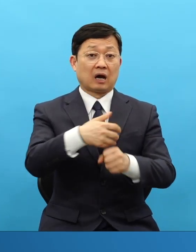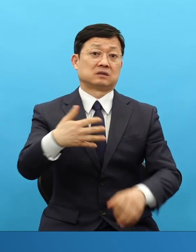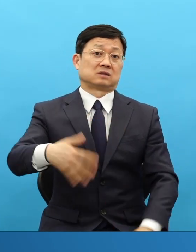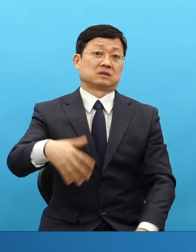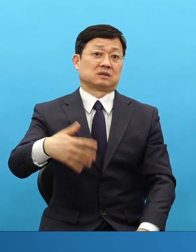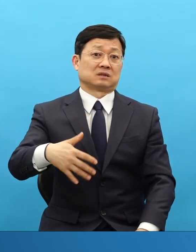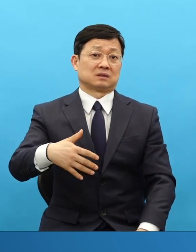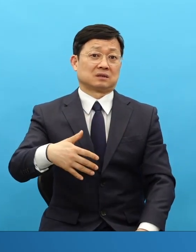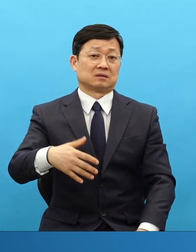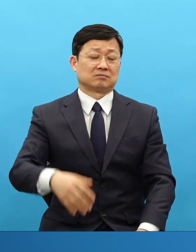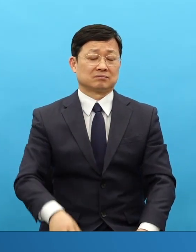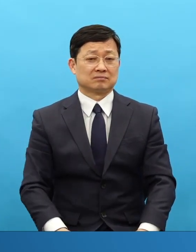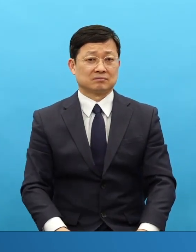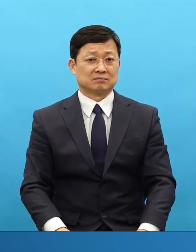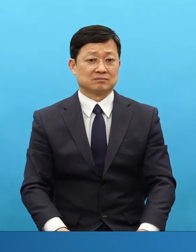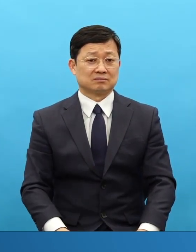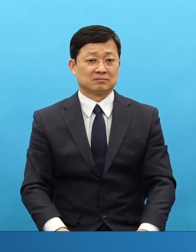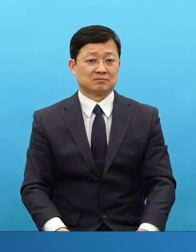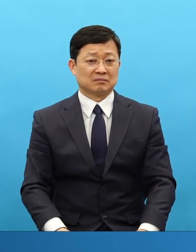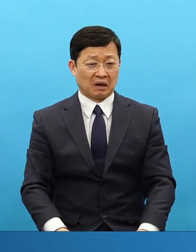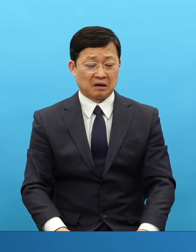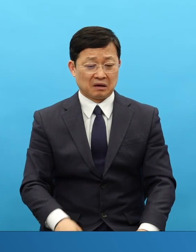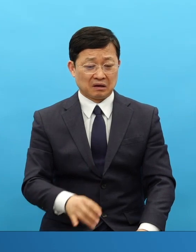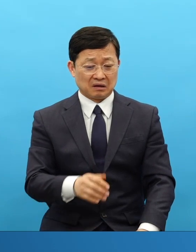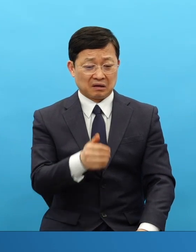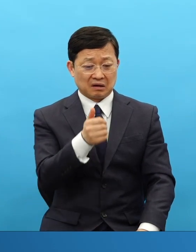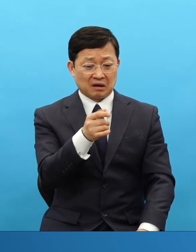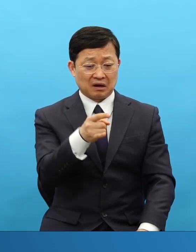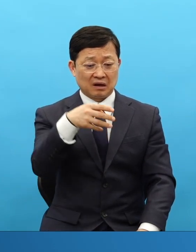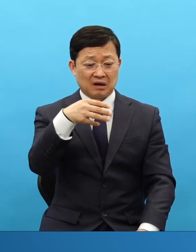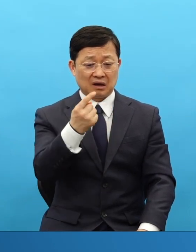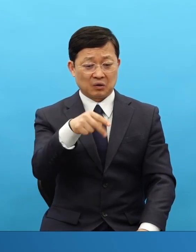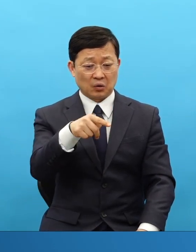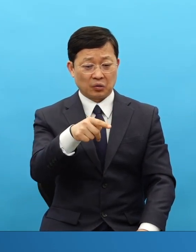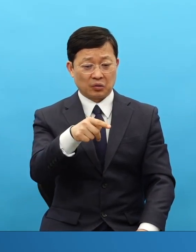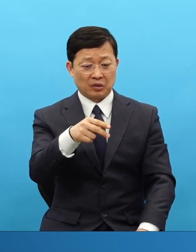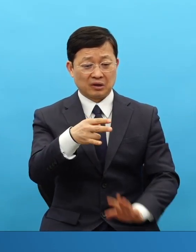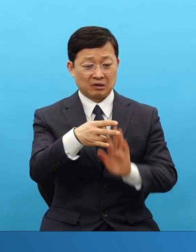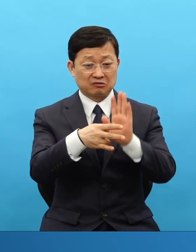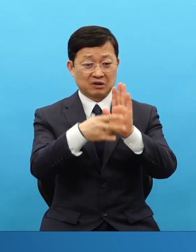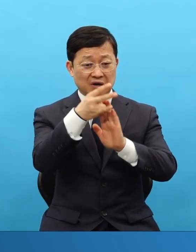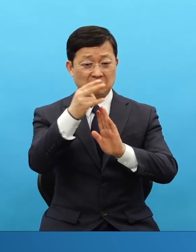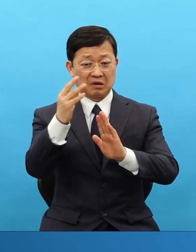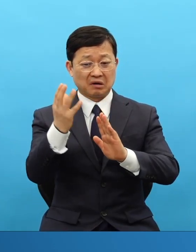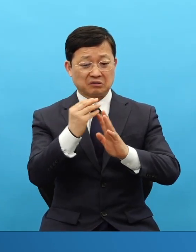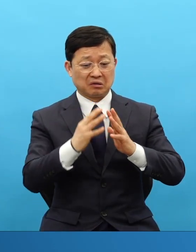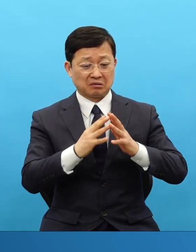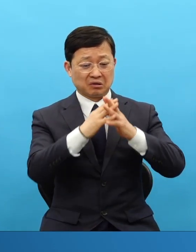하나님은 세계 교회를 세우기 원하지, 헤롯 성전은 무려 우상 신전 지자형을 원치 않습니다.